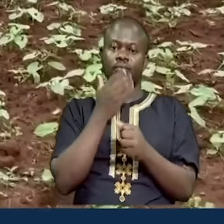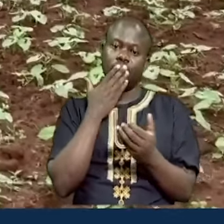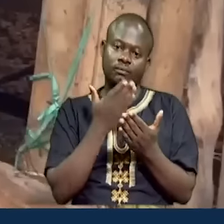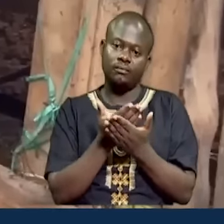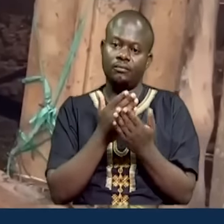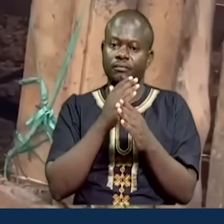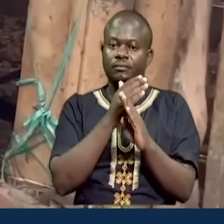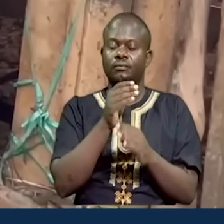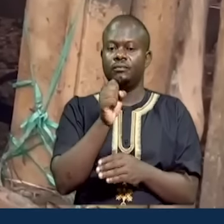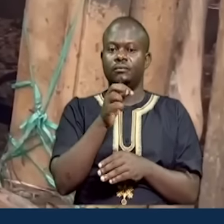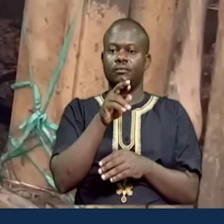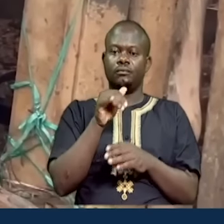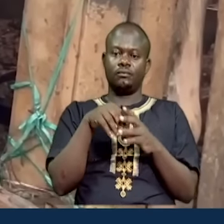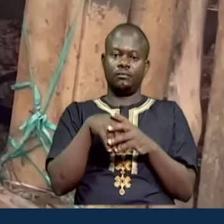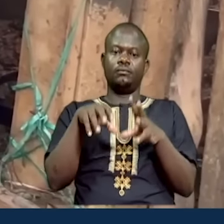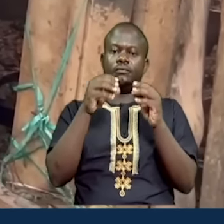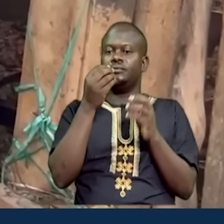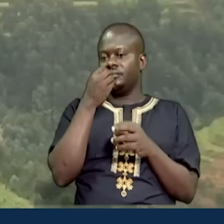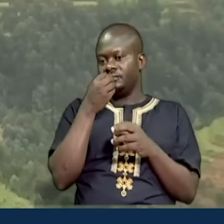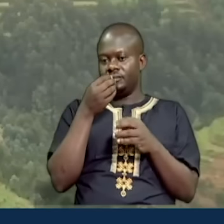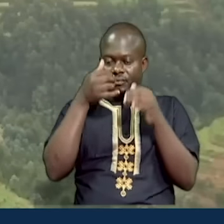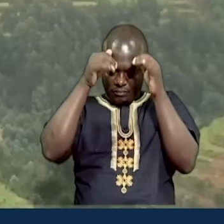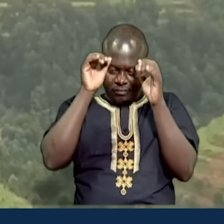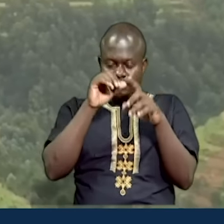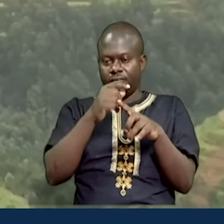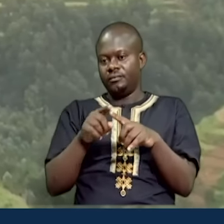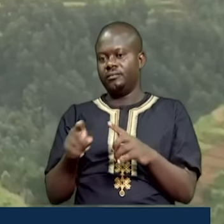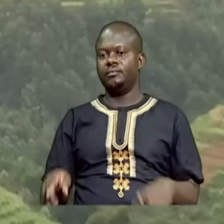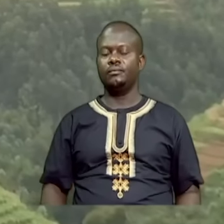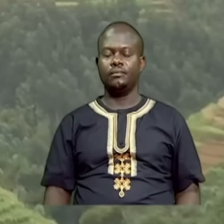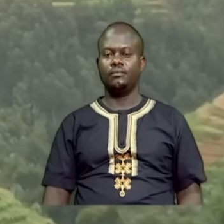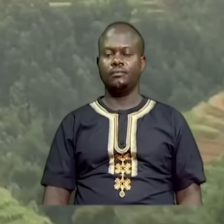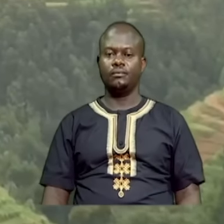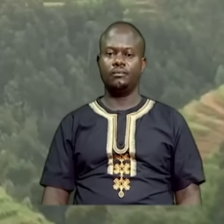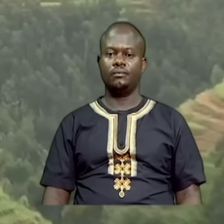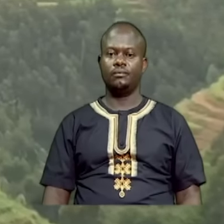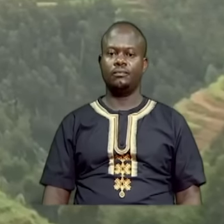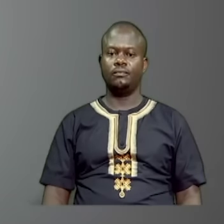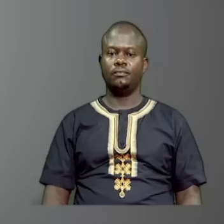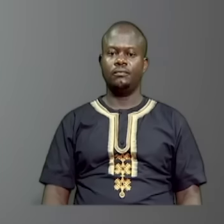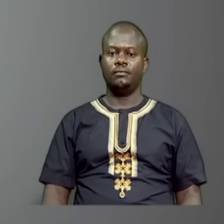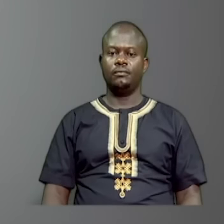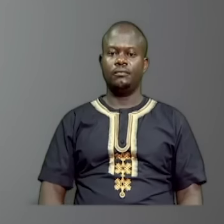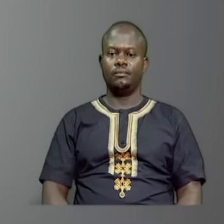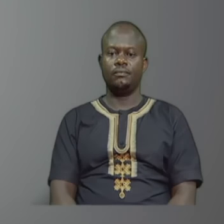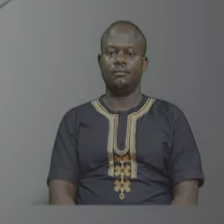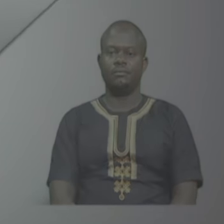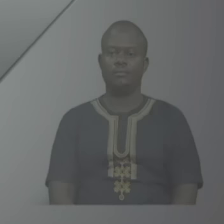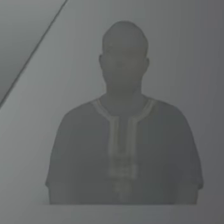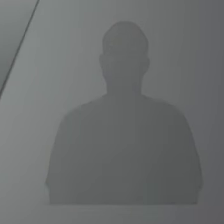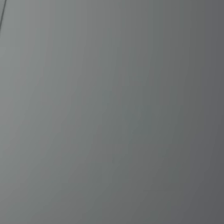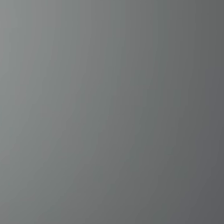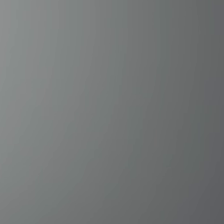mirwanyasuri bukaba bwana ubwatsi bw'amatungo. Jean Pierre Ndagijimana mu ntara y'Amajyepfo.